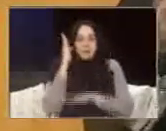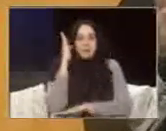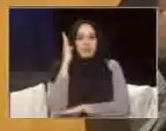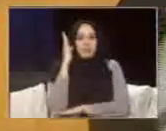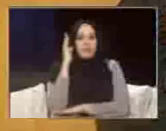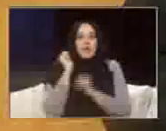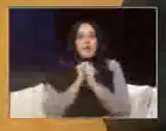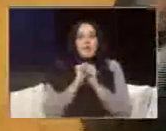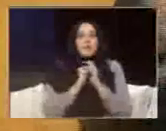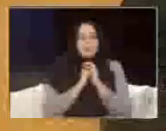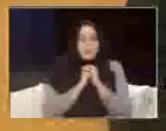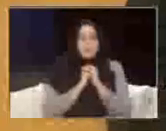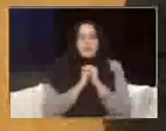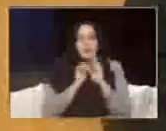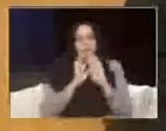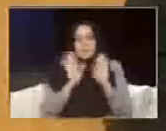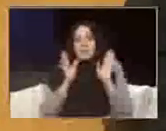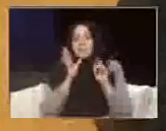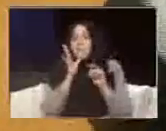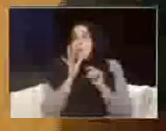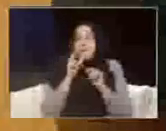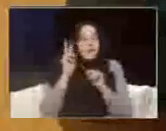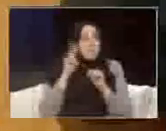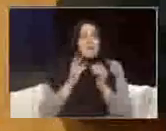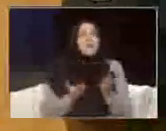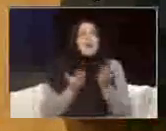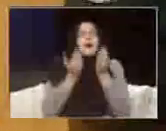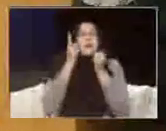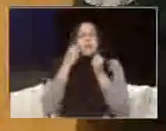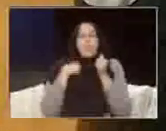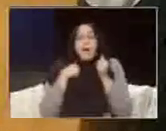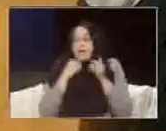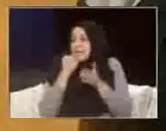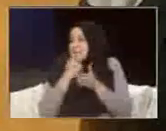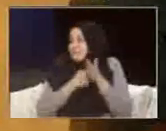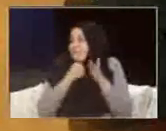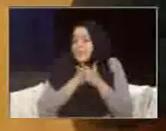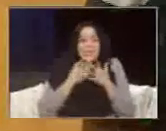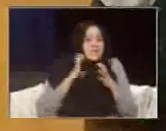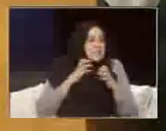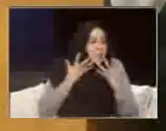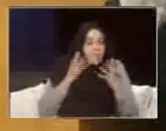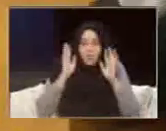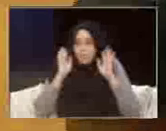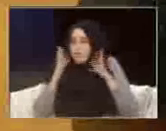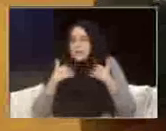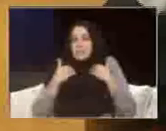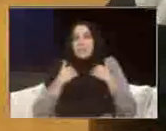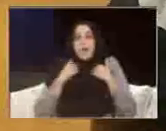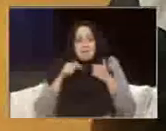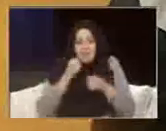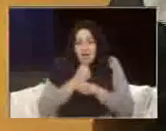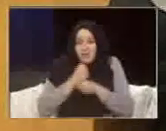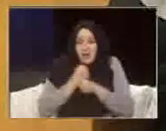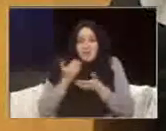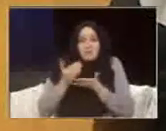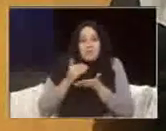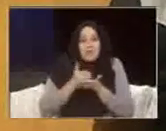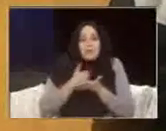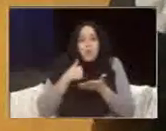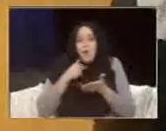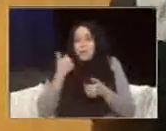صلي بالإيمان، يعني إذا تعذر الإنسان عليه يا رب أنا هذا هو أنا في مكان وهذا رزقي وأنا هذا الشيء اللي